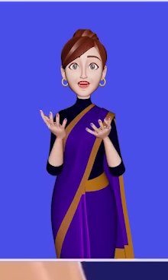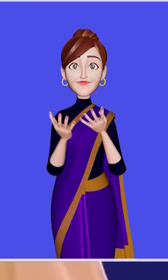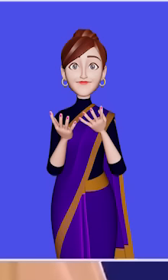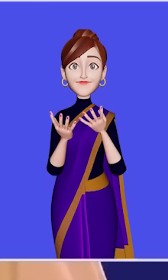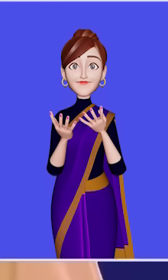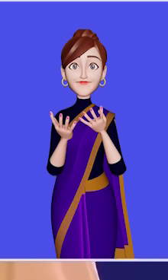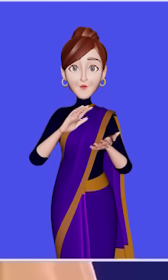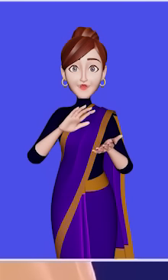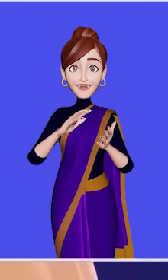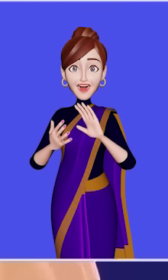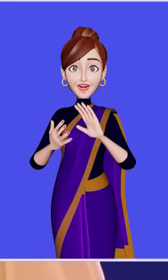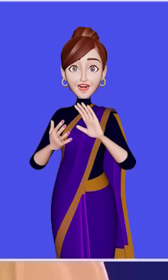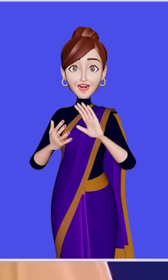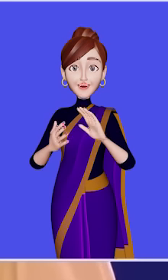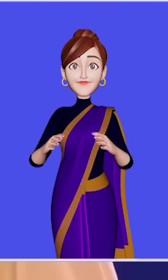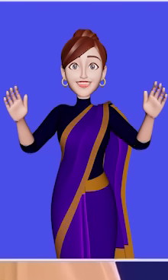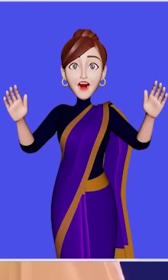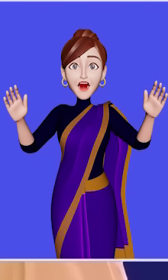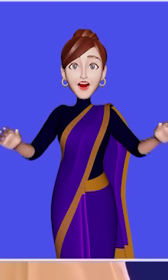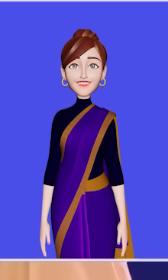युवा आबादी का देश है,